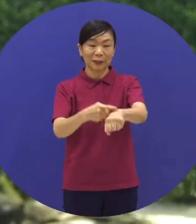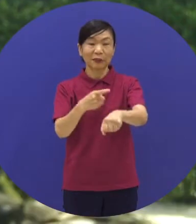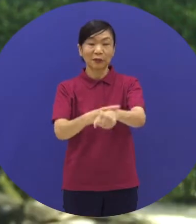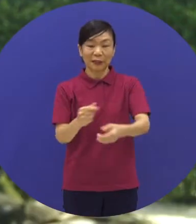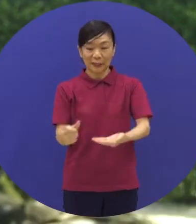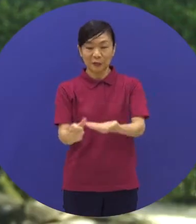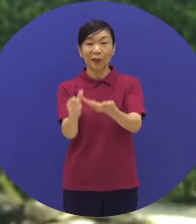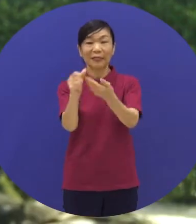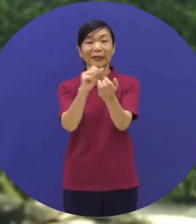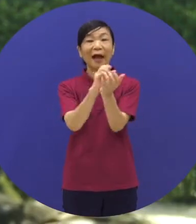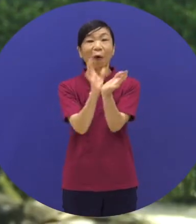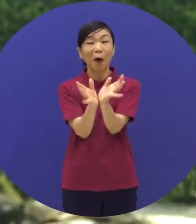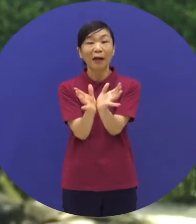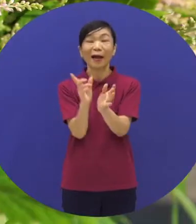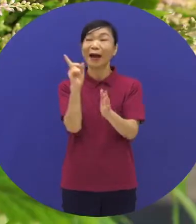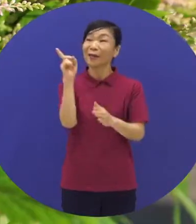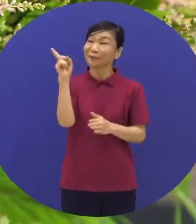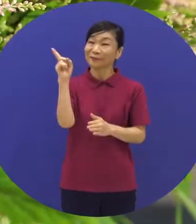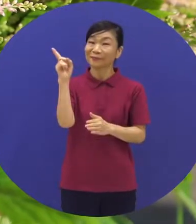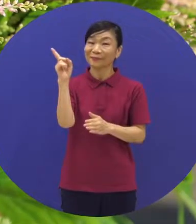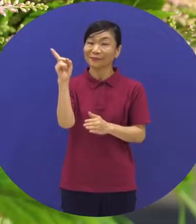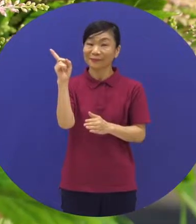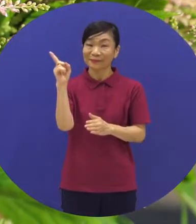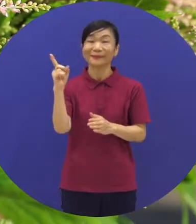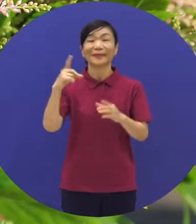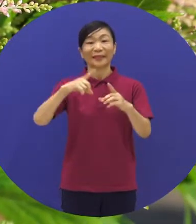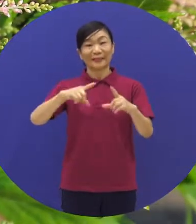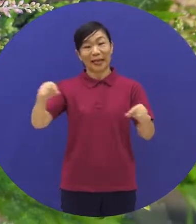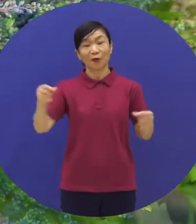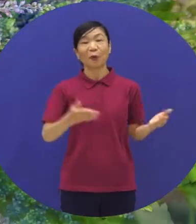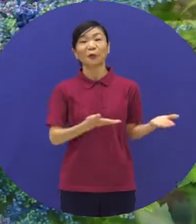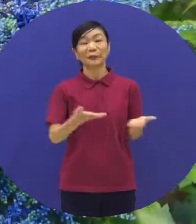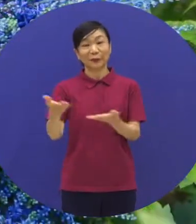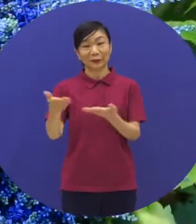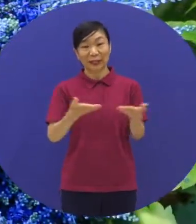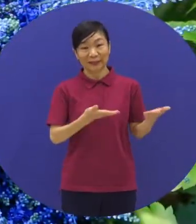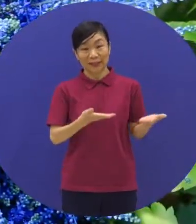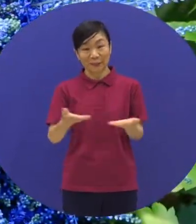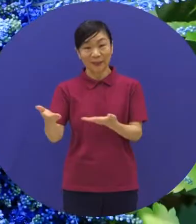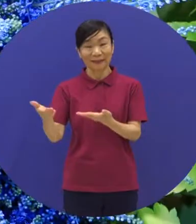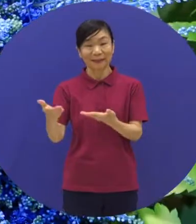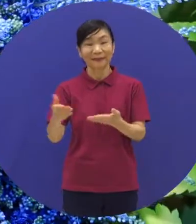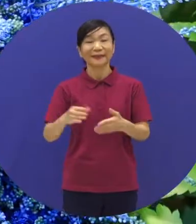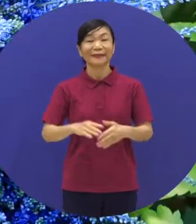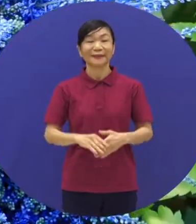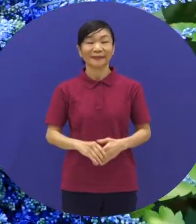術で生産日本一を誇るアスチューベなどがあり、全国へ出荷しています。